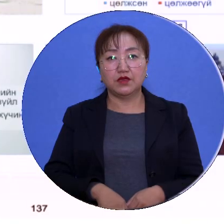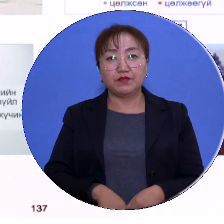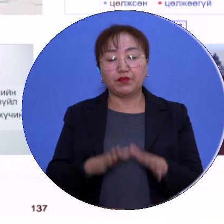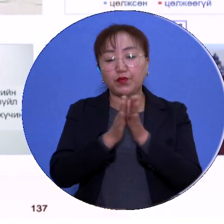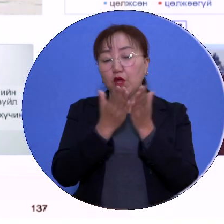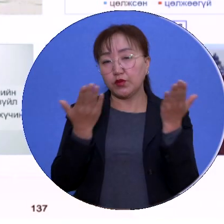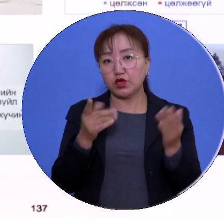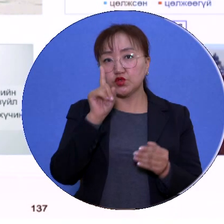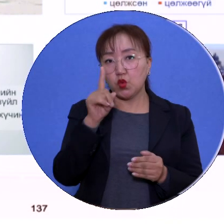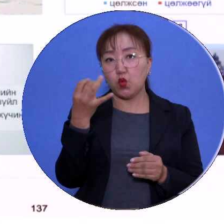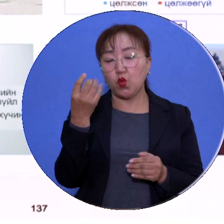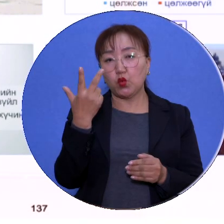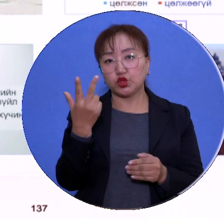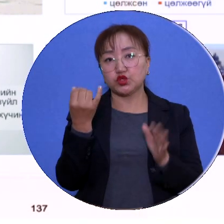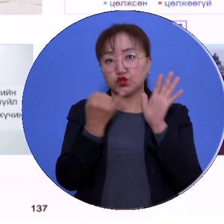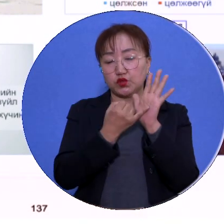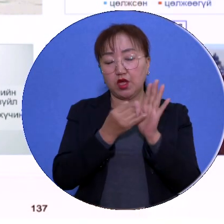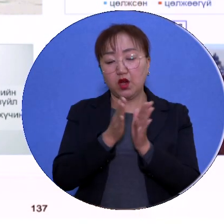སྐེད རེད